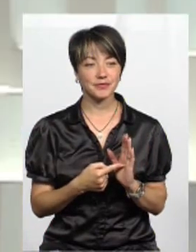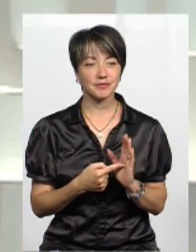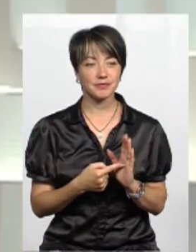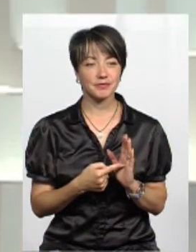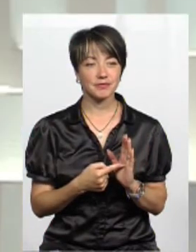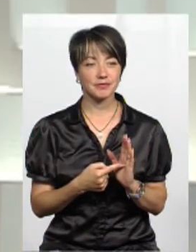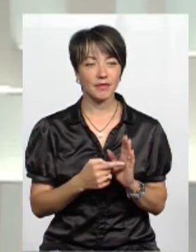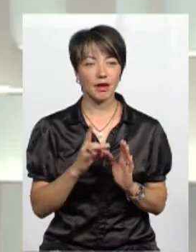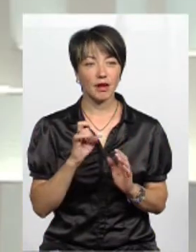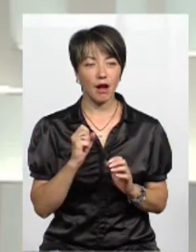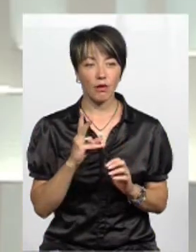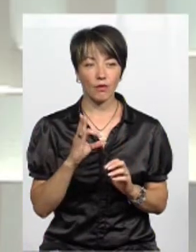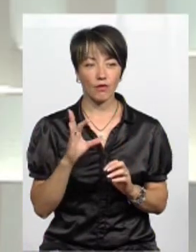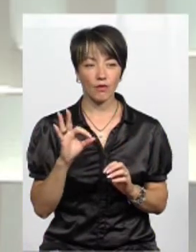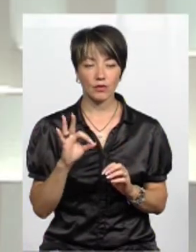Мені здається, Ракове.